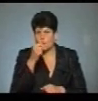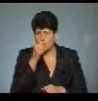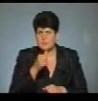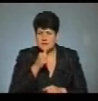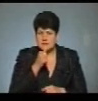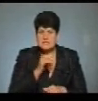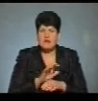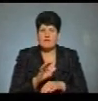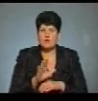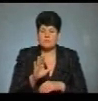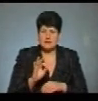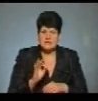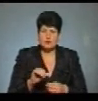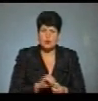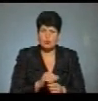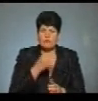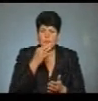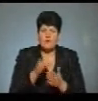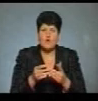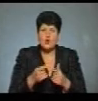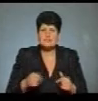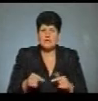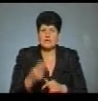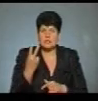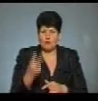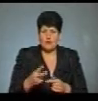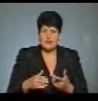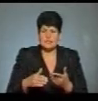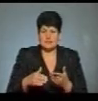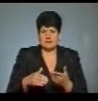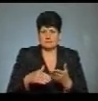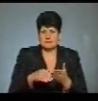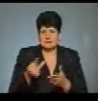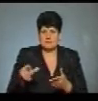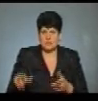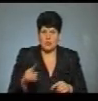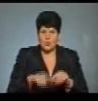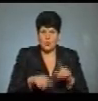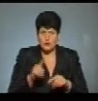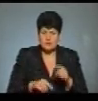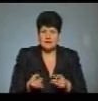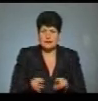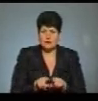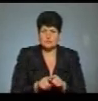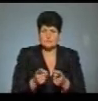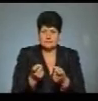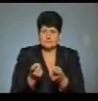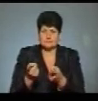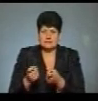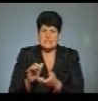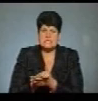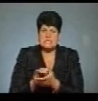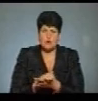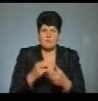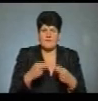За виробництво наркотиків відповідав організатор та 2 спільників, його родичів. До продажу організатор долучав також своїх знайомих, повідомив